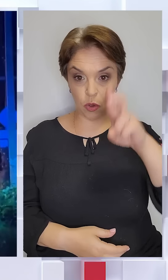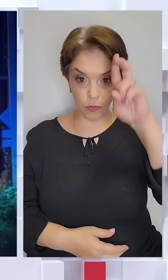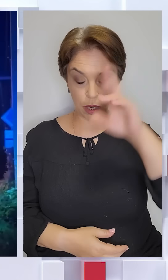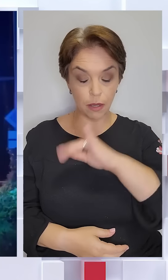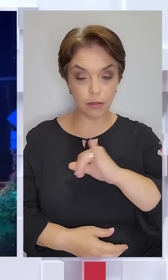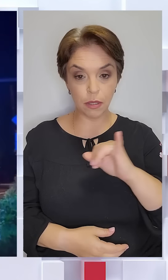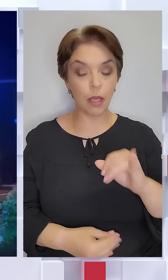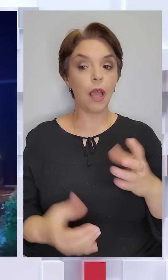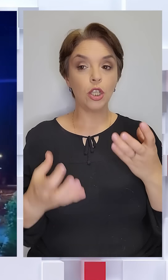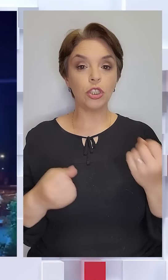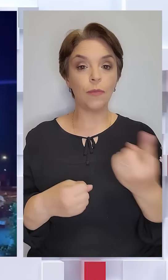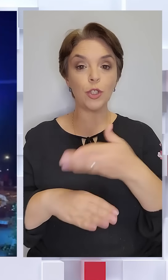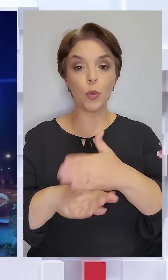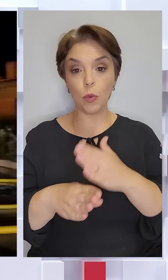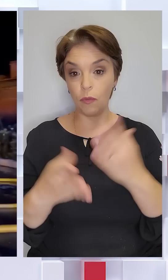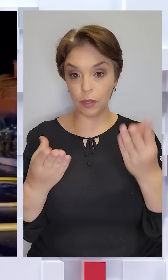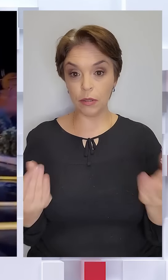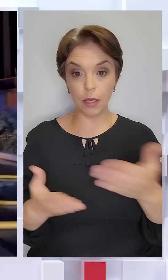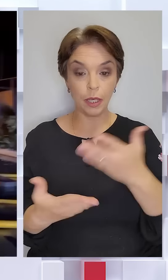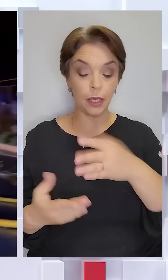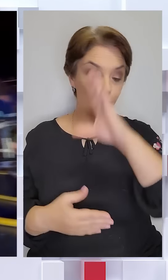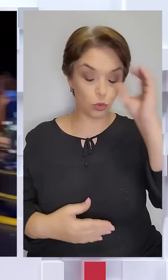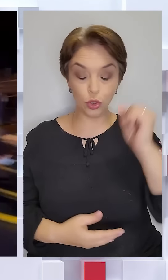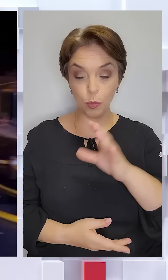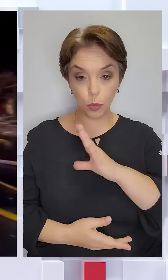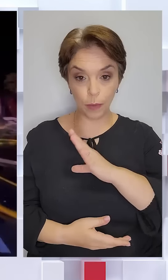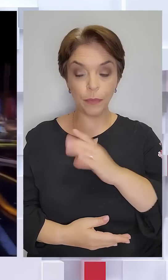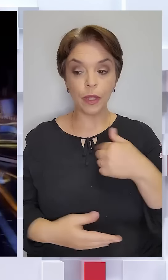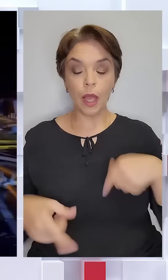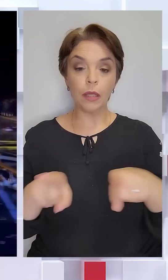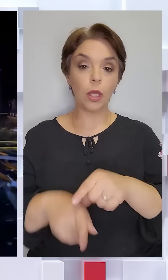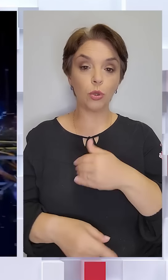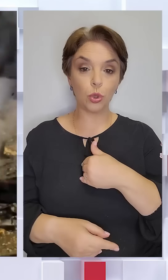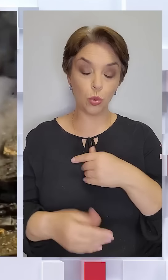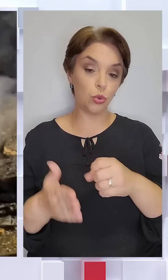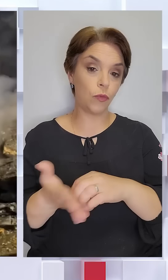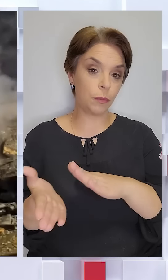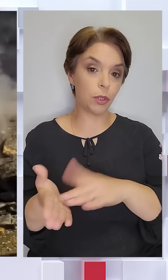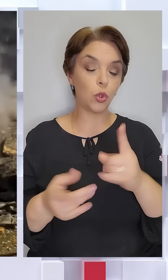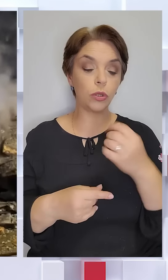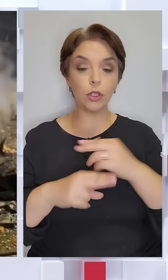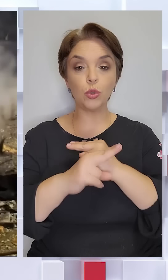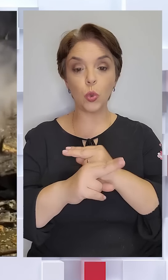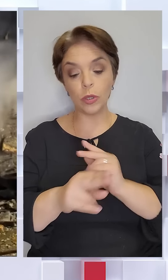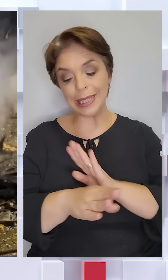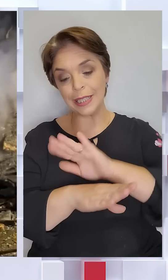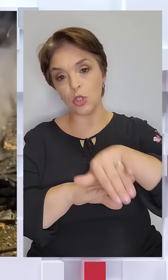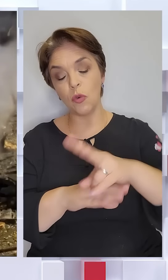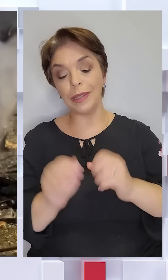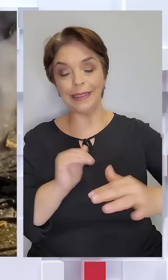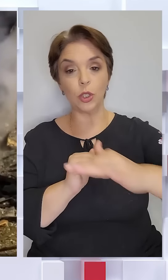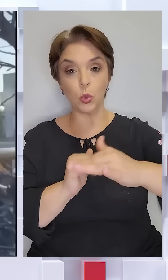Федерації ще в першій половині дня, які вночі відбулися. Я також хочу відмітити, що один із дронів зайшов на